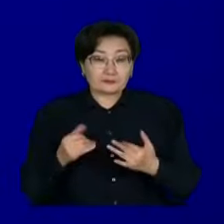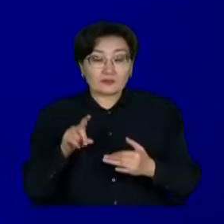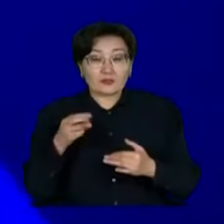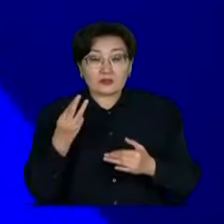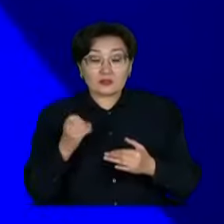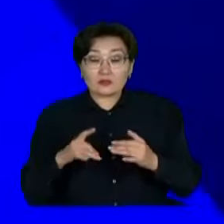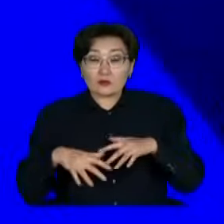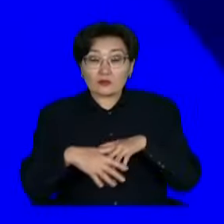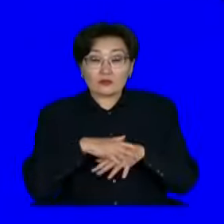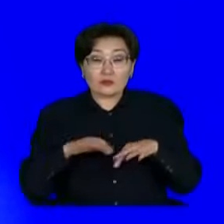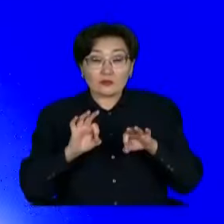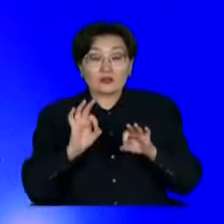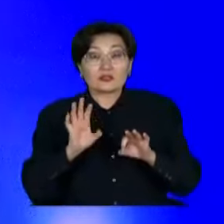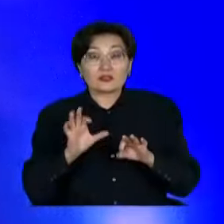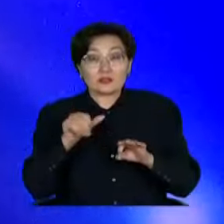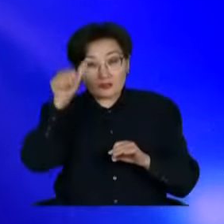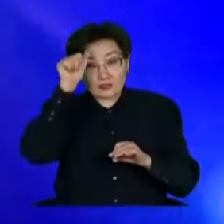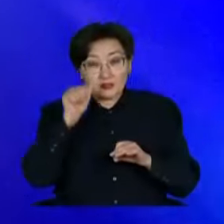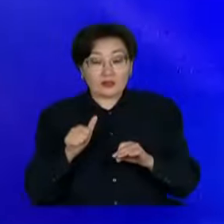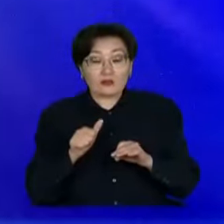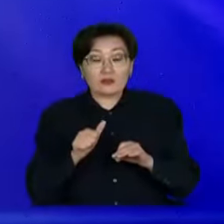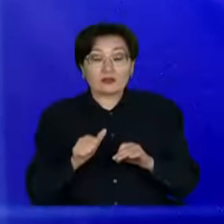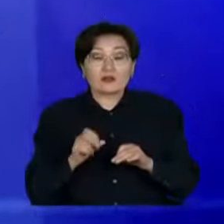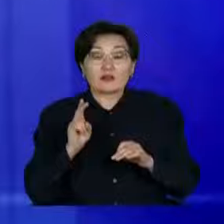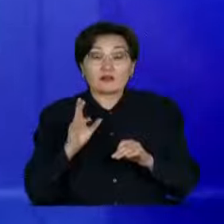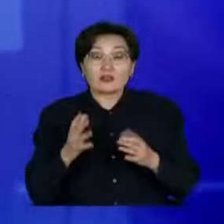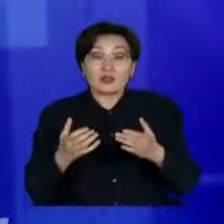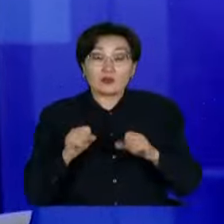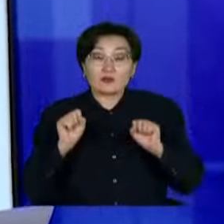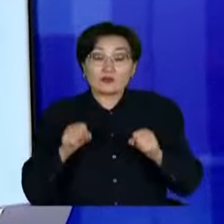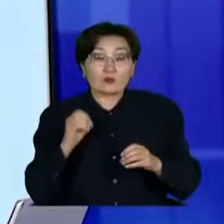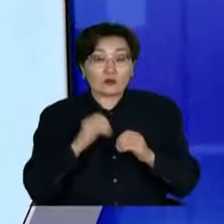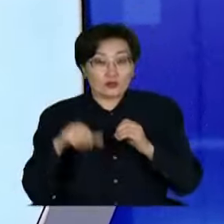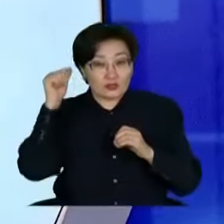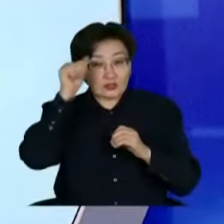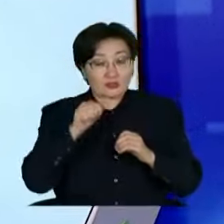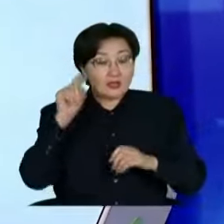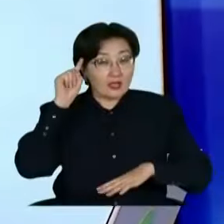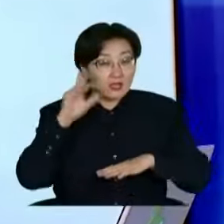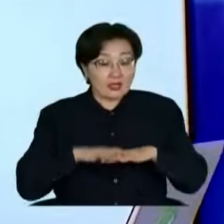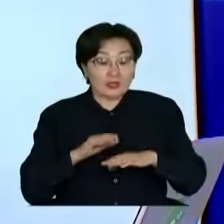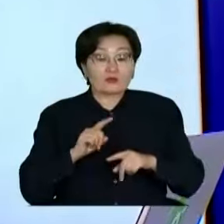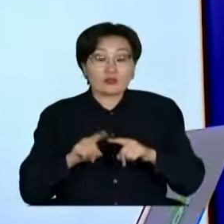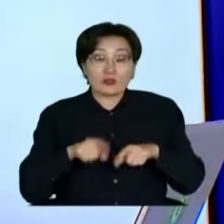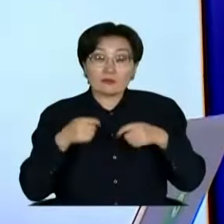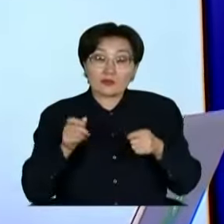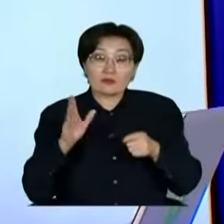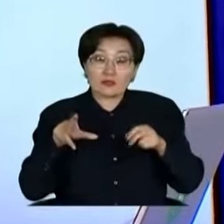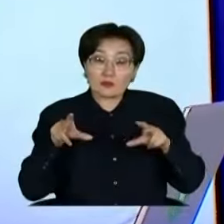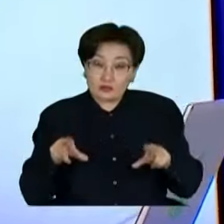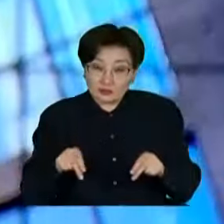Қосшының халқы қазаннан бері қоныс тойын тойлай алмай жүр. Алда 10 жыл күткен үйін әкімдік жуықта береміз дегелі де біраз күн өтіп